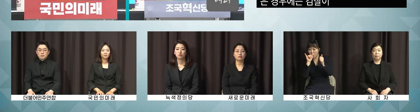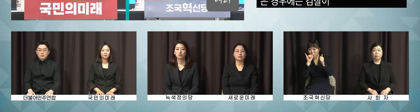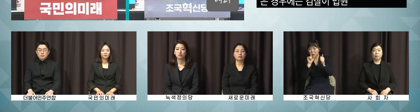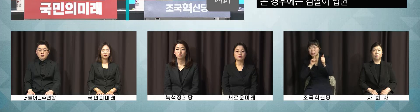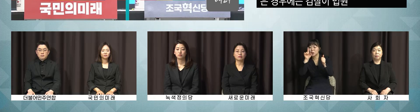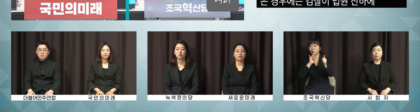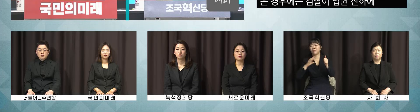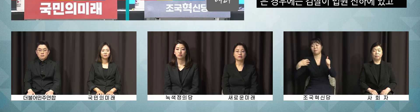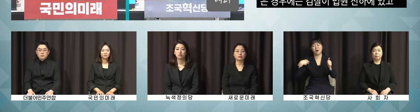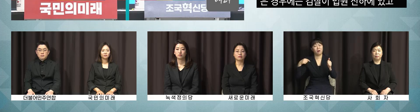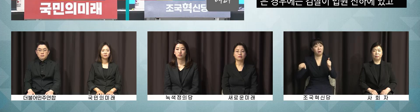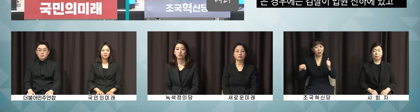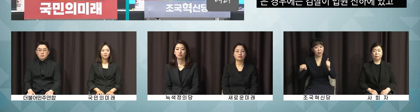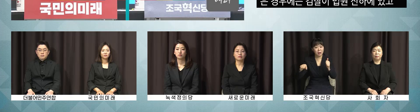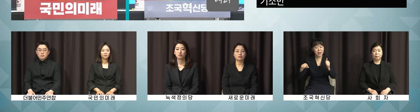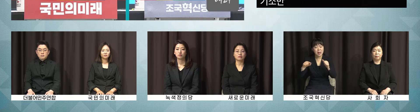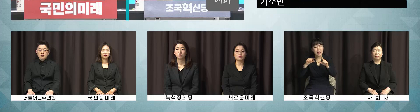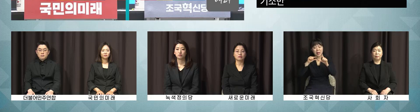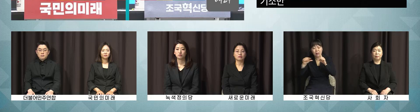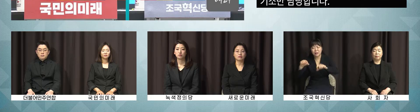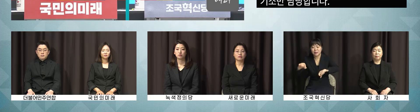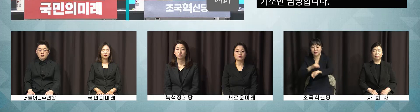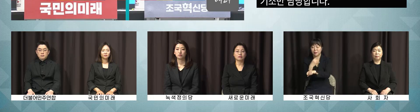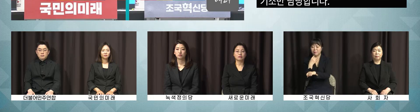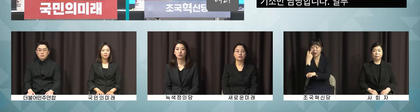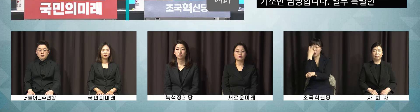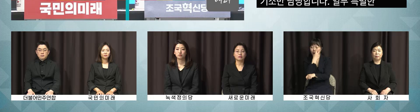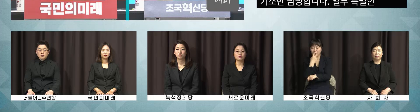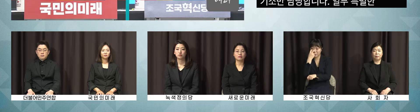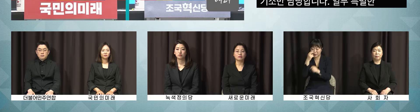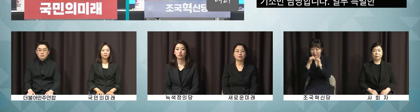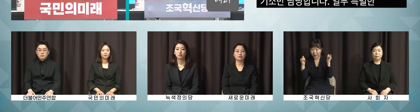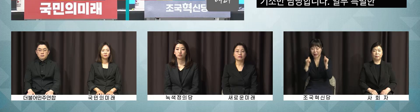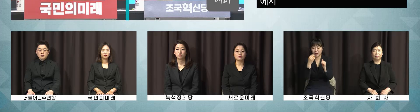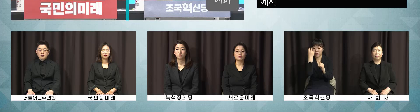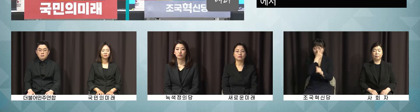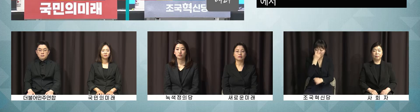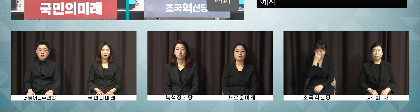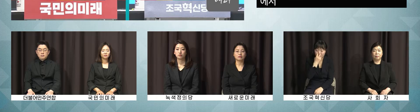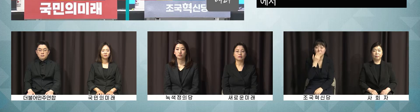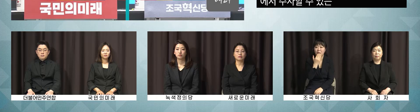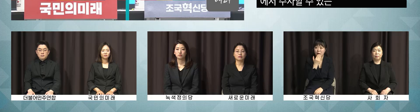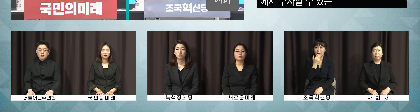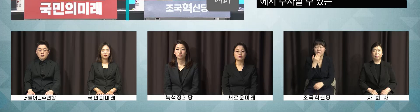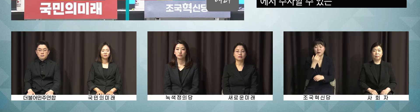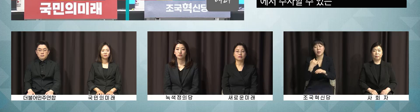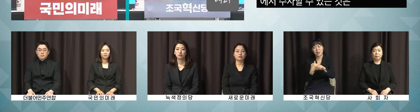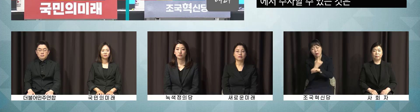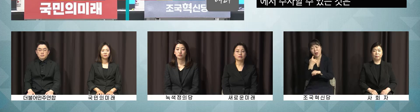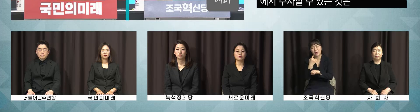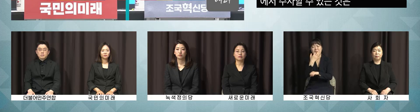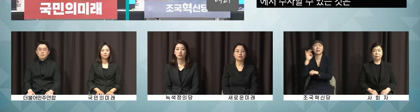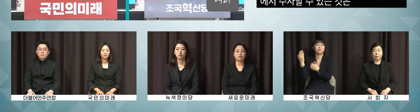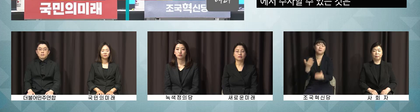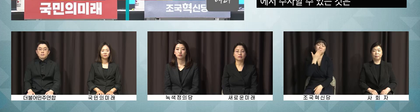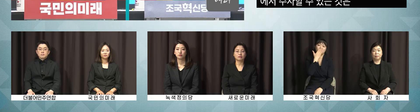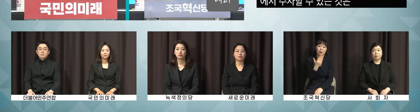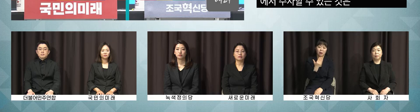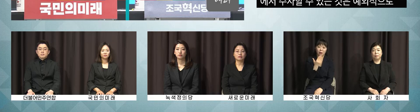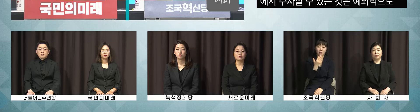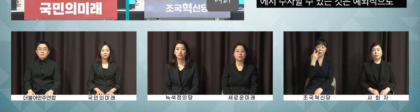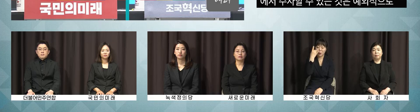있고요. 일부 특별한 사건에 대해서 검찰이 수사할 수 있는 권한은 예외적으로 인정되고 있는 것이지